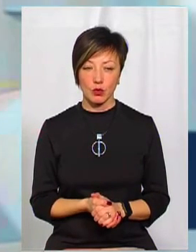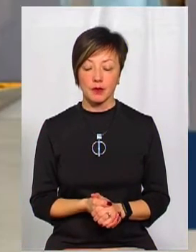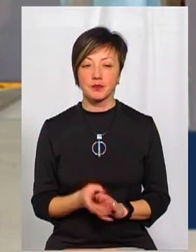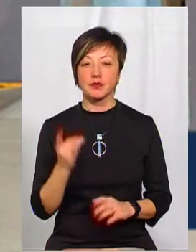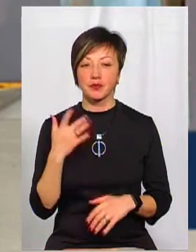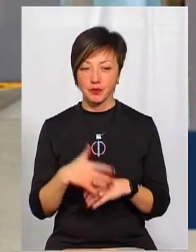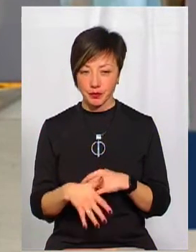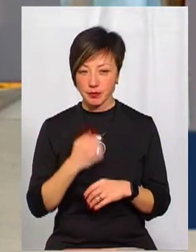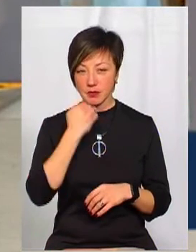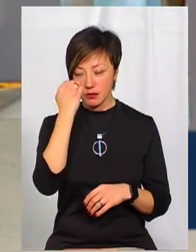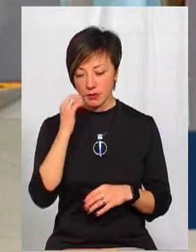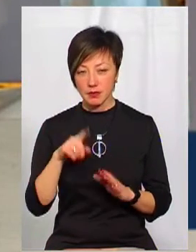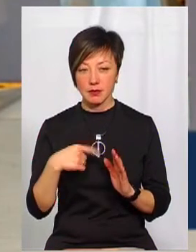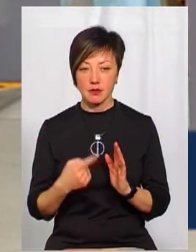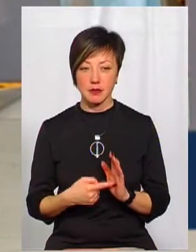Все зрозуміло, дякую.